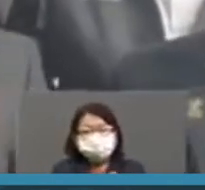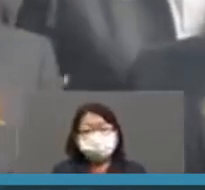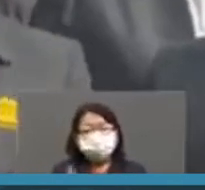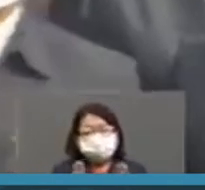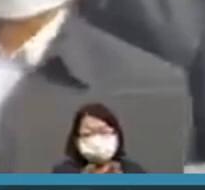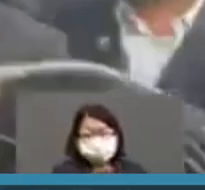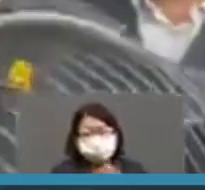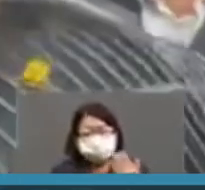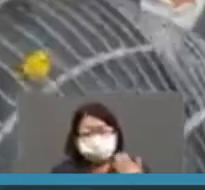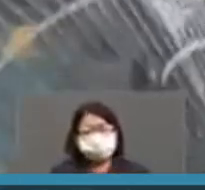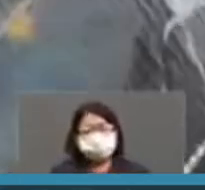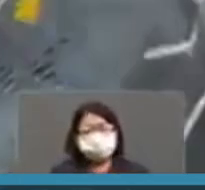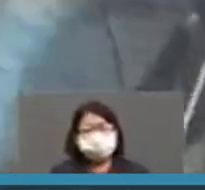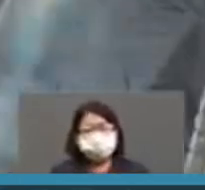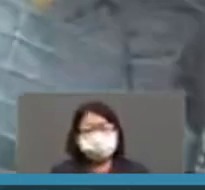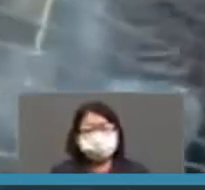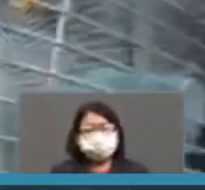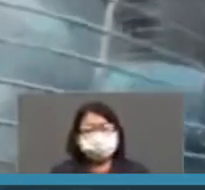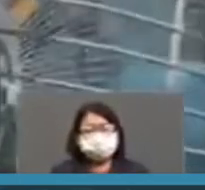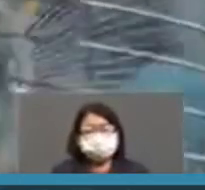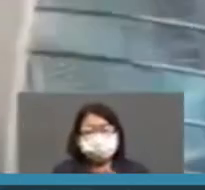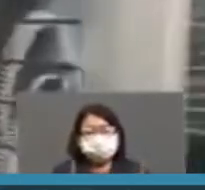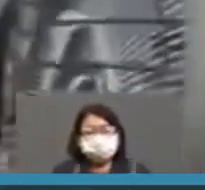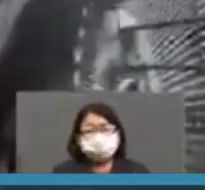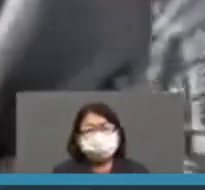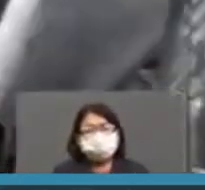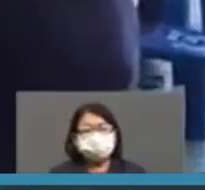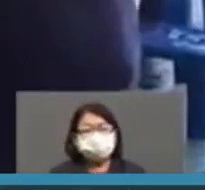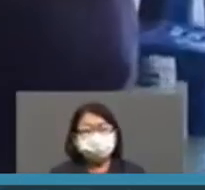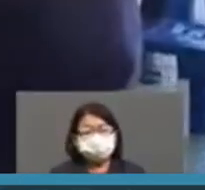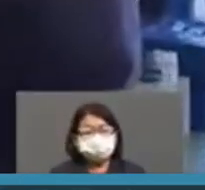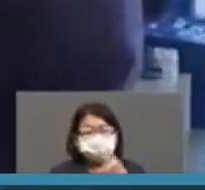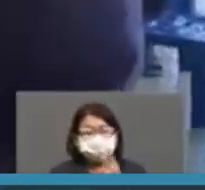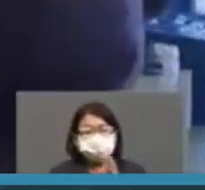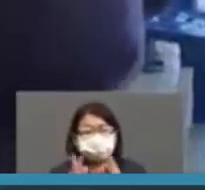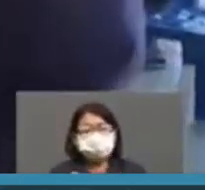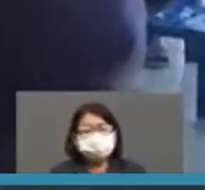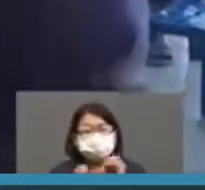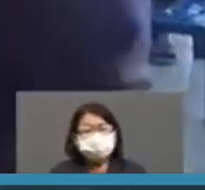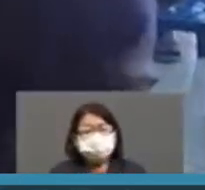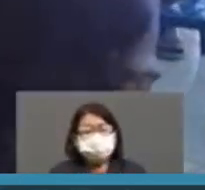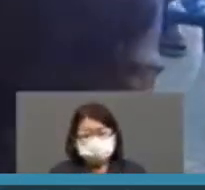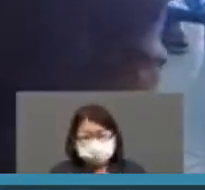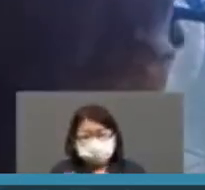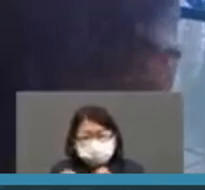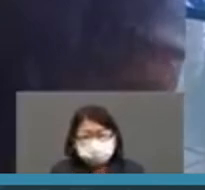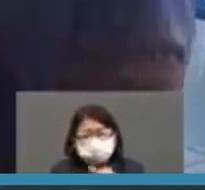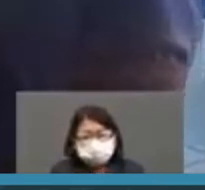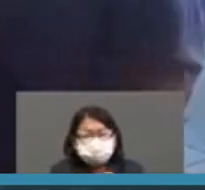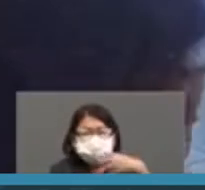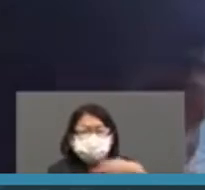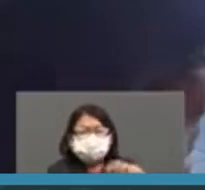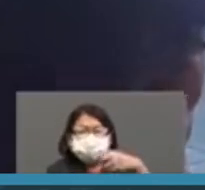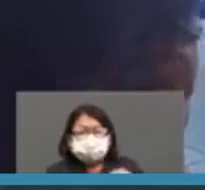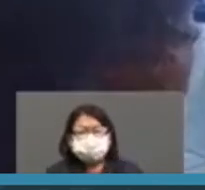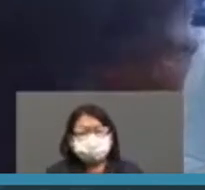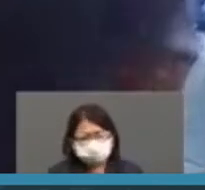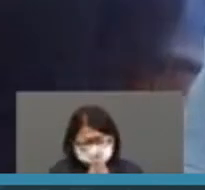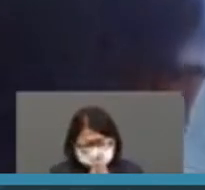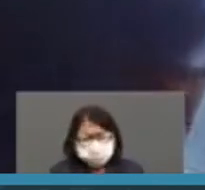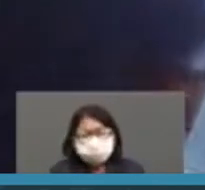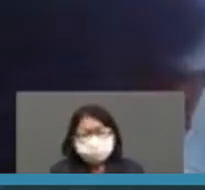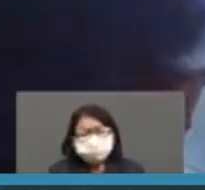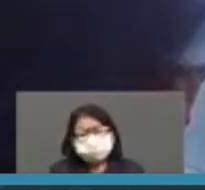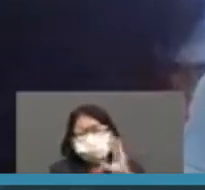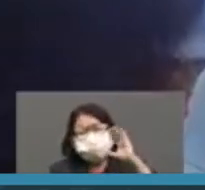เป็นการด่วน ไม่ควรเกิดอย่างยิ่งเลยผมเสียใจอย่างสุดซึ้งกับคนที่บาดเจ็บและสูญเสียไม่มีใครเคยคิดมาก่อนแบบนี้แล้วก็ทุ